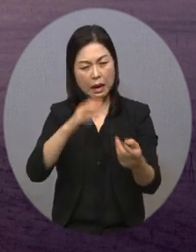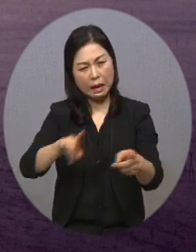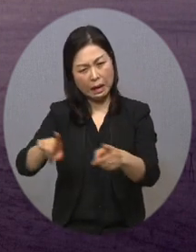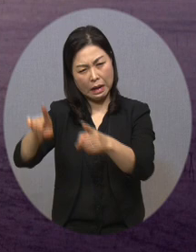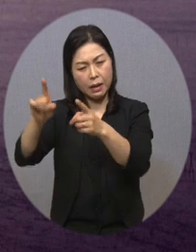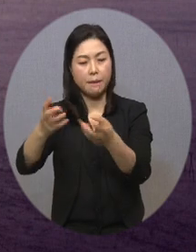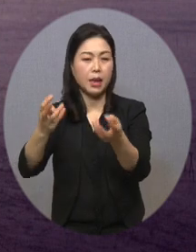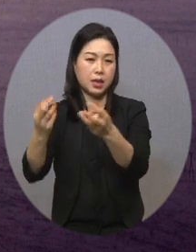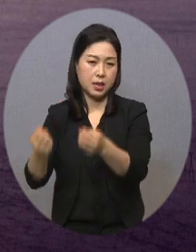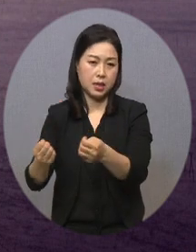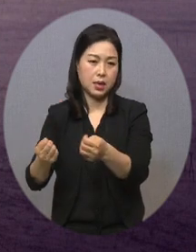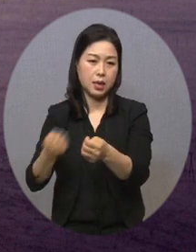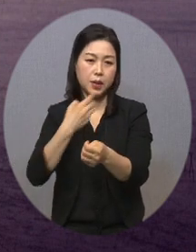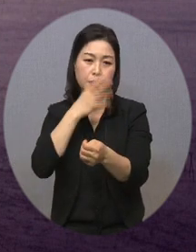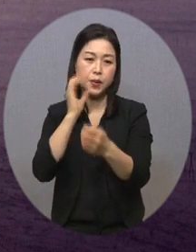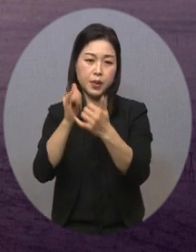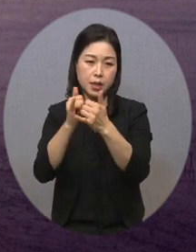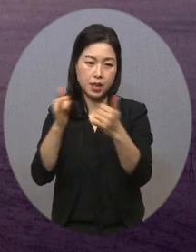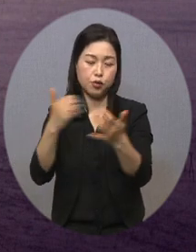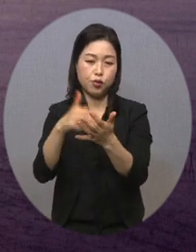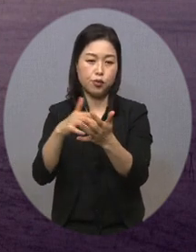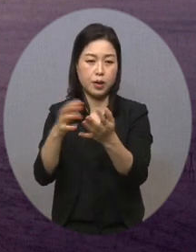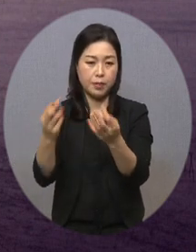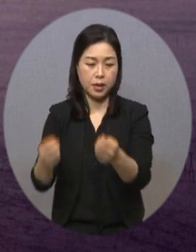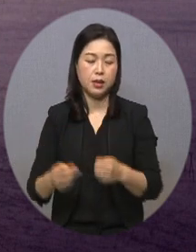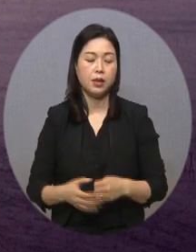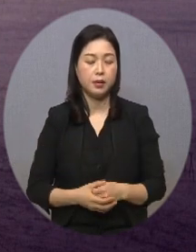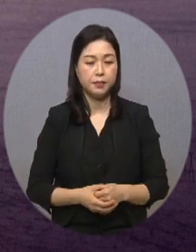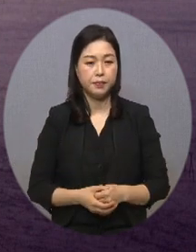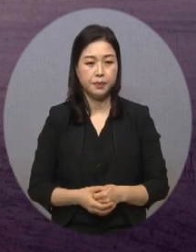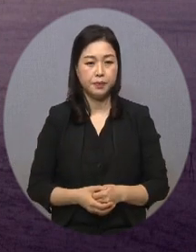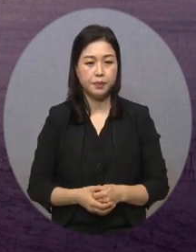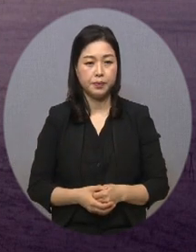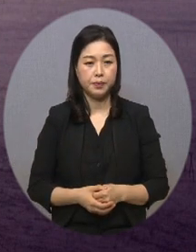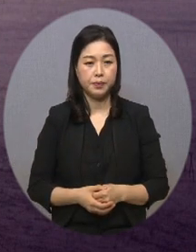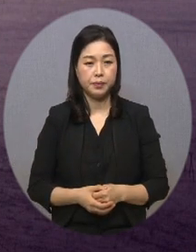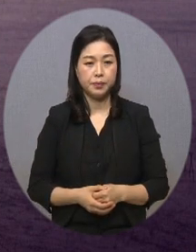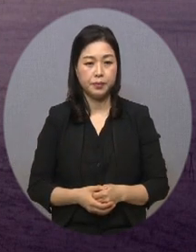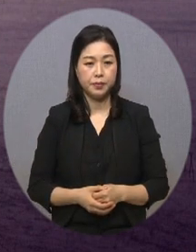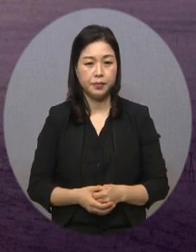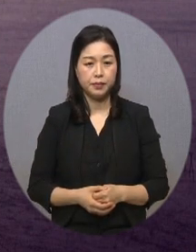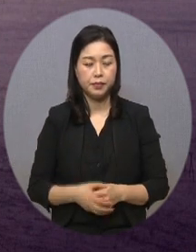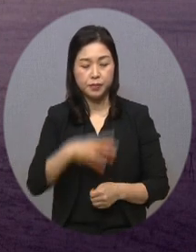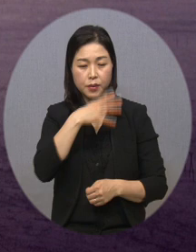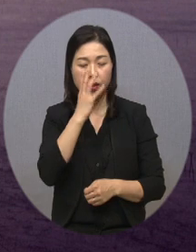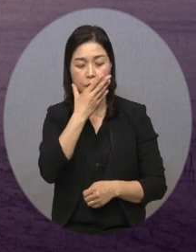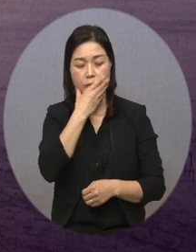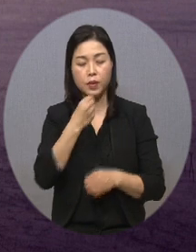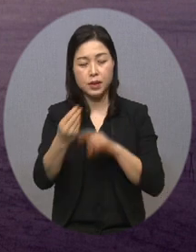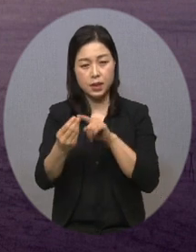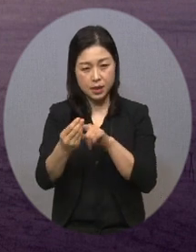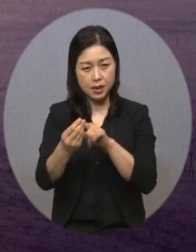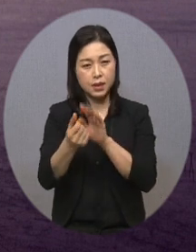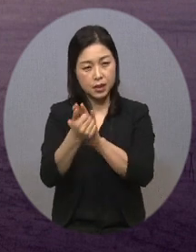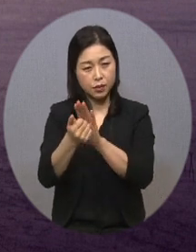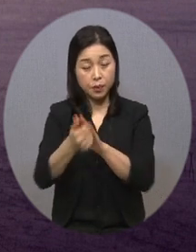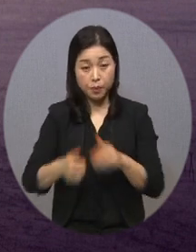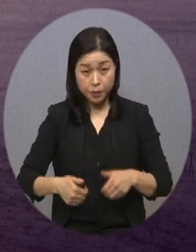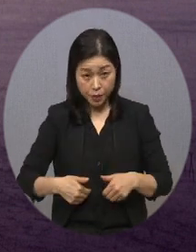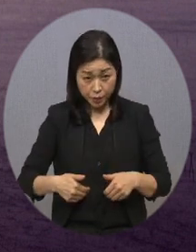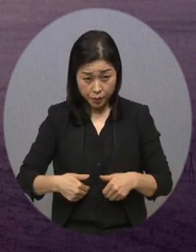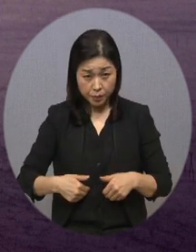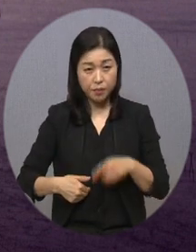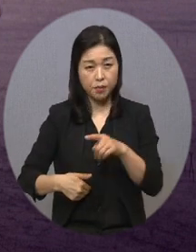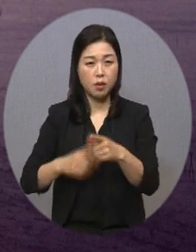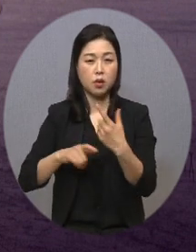고령화됨으로 인해서 어르신 노령 인구가 굉장히 많습니다. 그런 측면에 있어서 노인 복지 측면에 본다라면은 훨씬